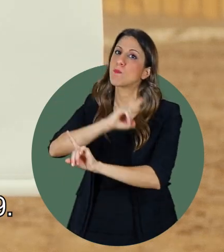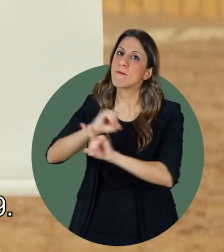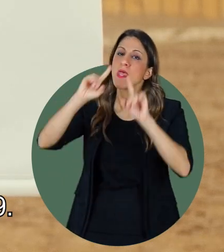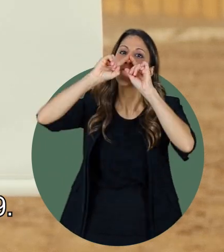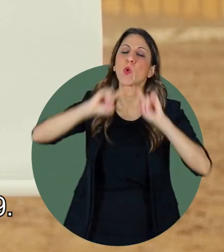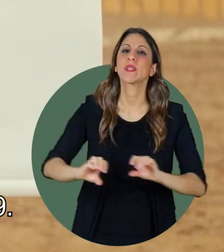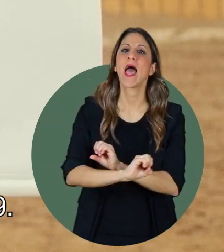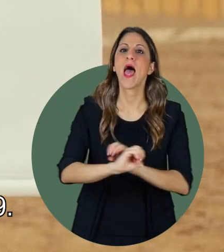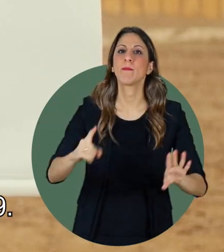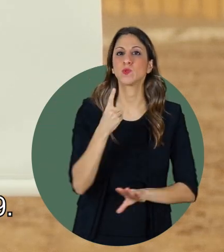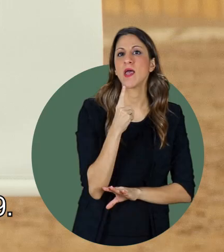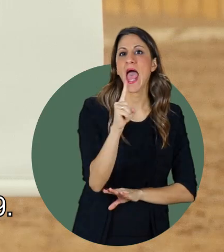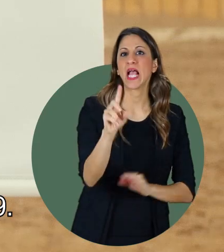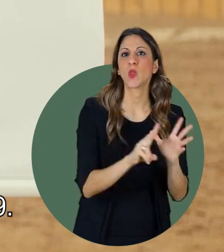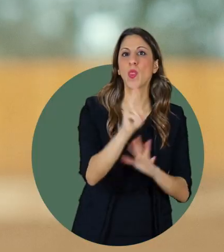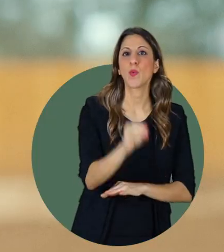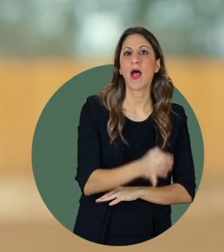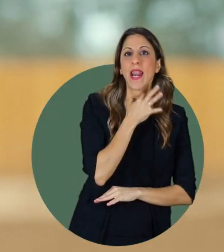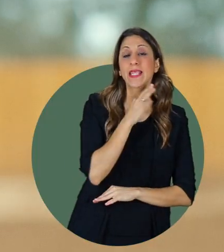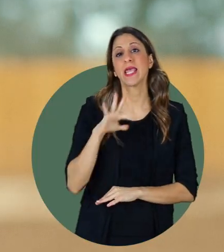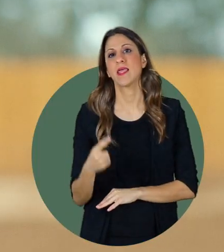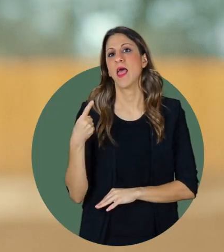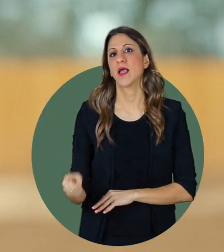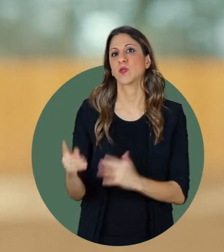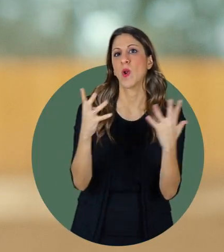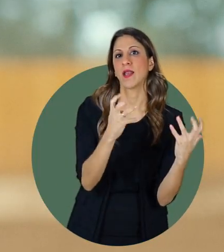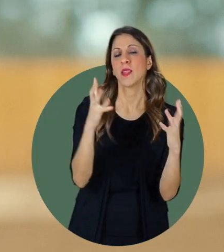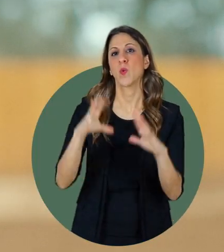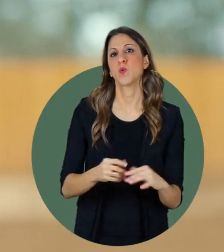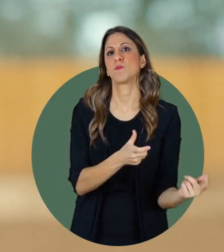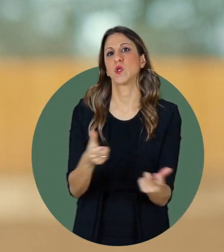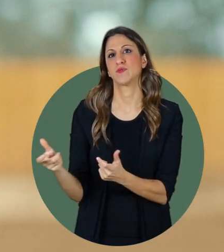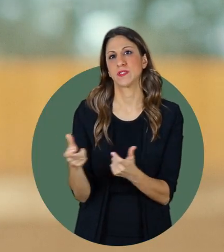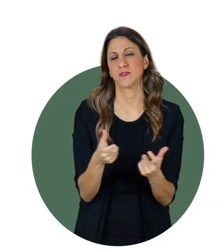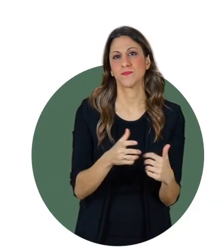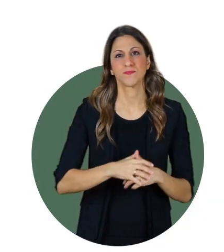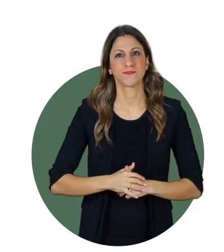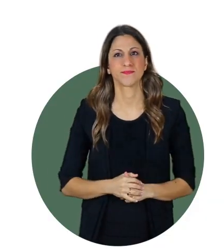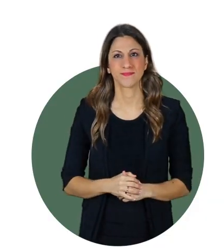εστίες στο 112 ή στο 199. Γιατί η φωτιά έχει δύναμη. Μην την υποτιμάς.